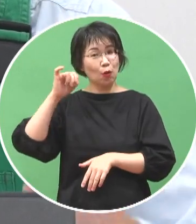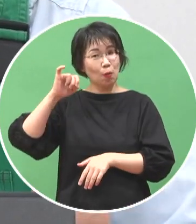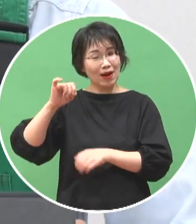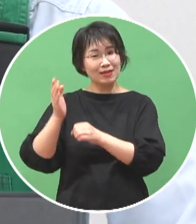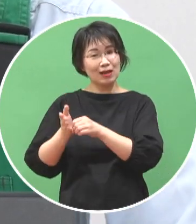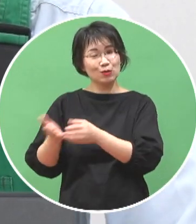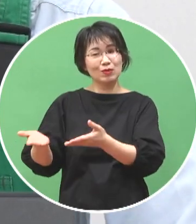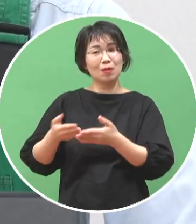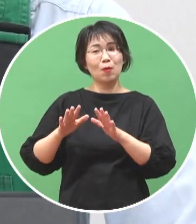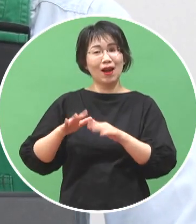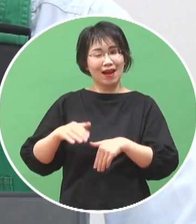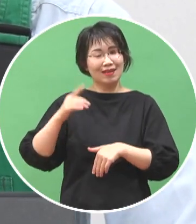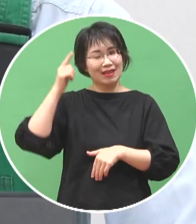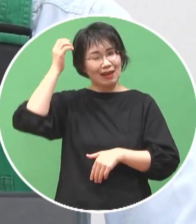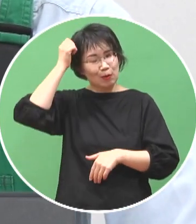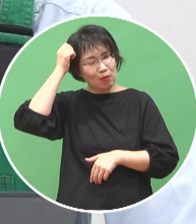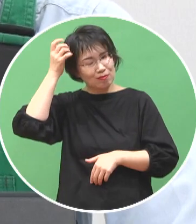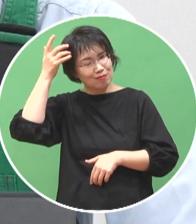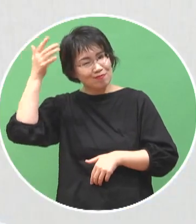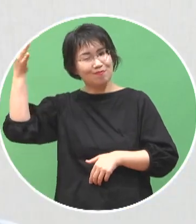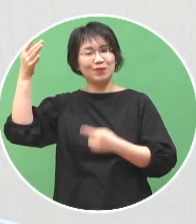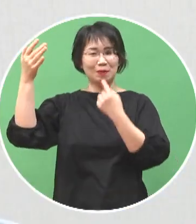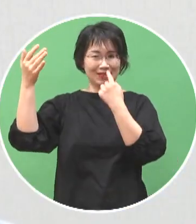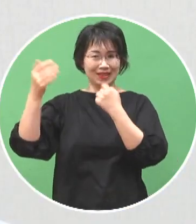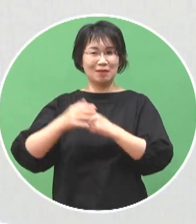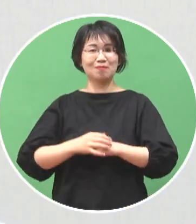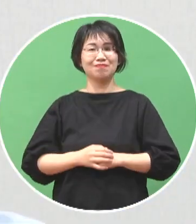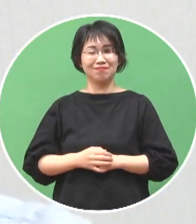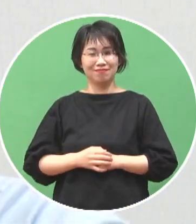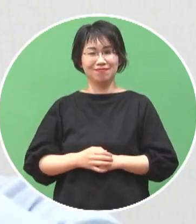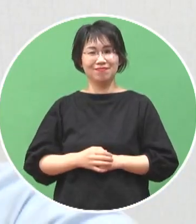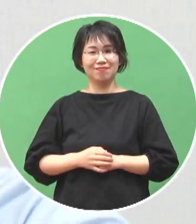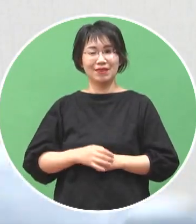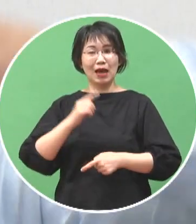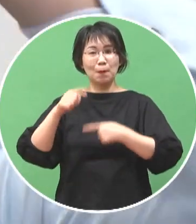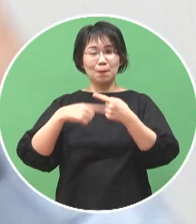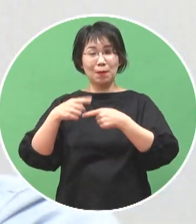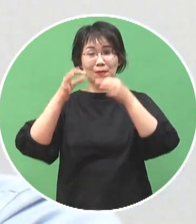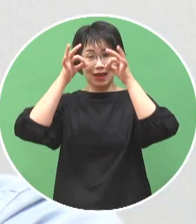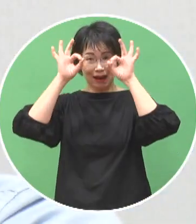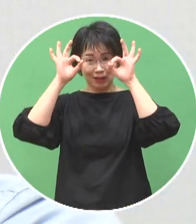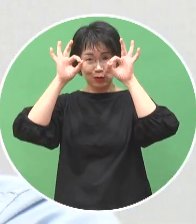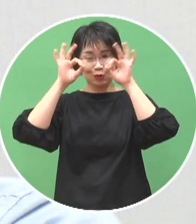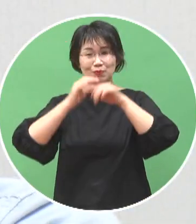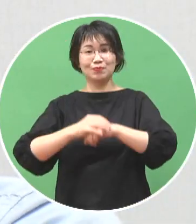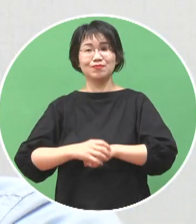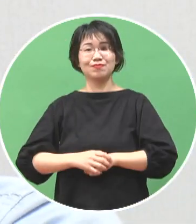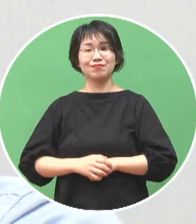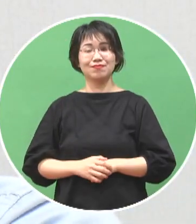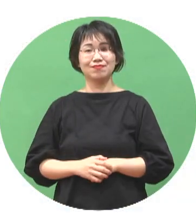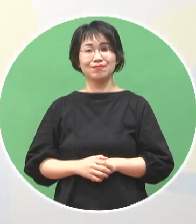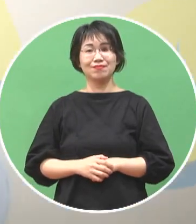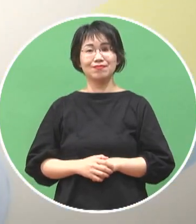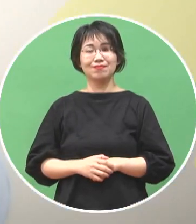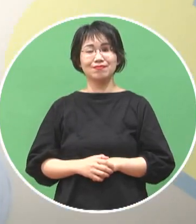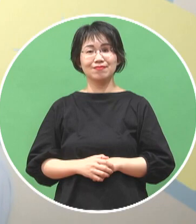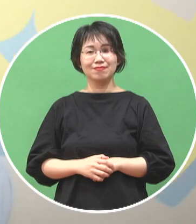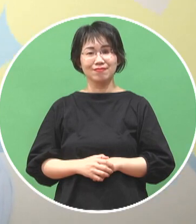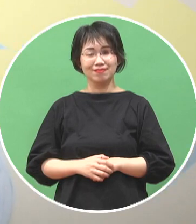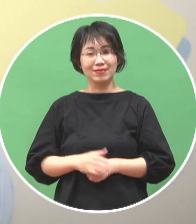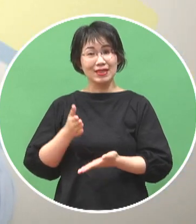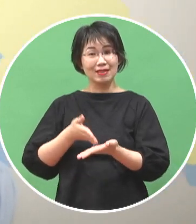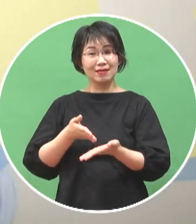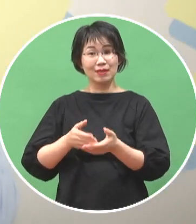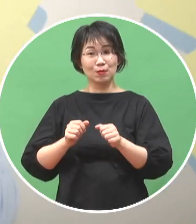が蘇ってくるような、そんな味ですね。ここでパパミエアイズ。